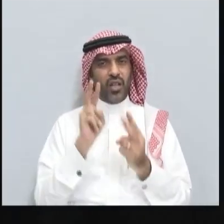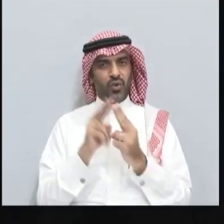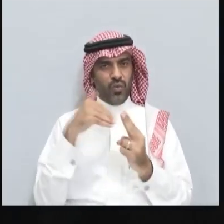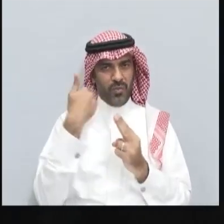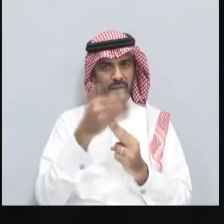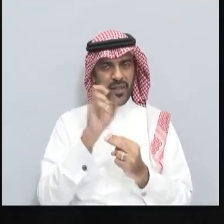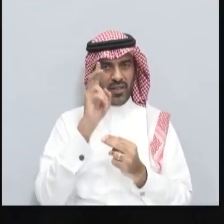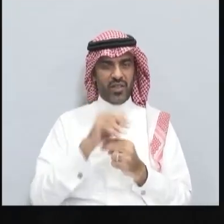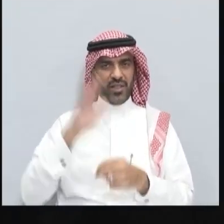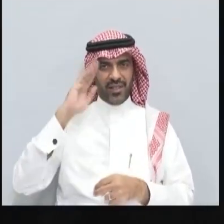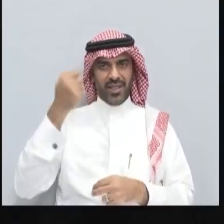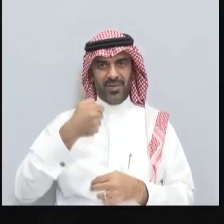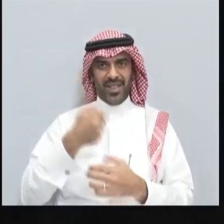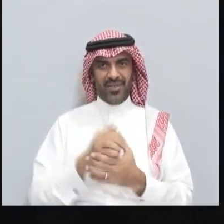القادمه شاكر لكم